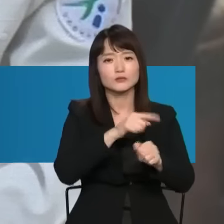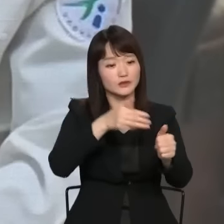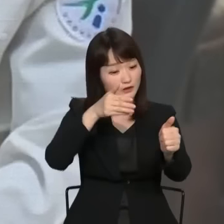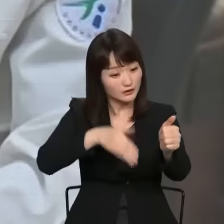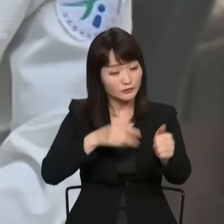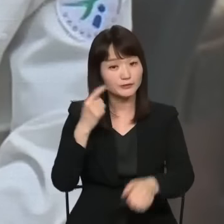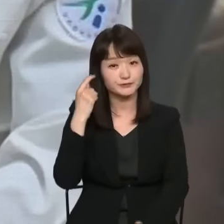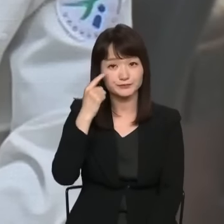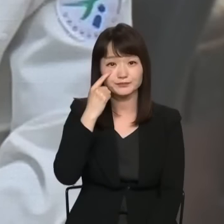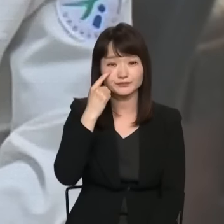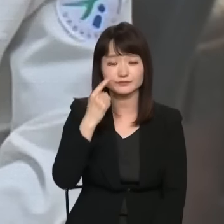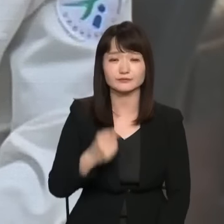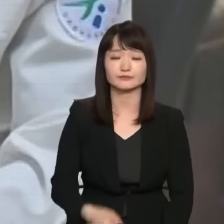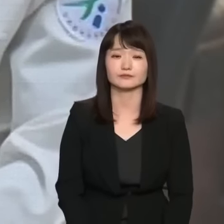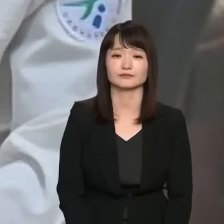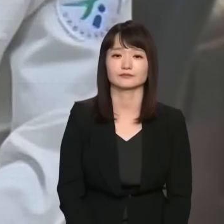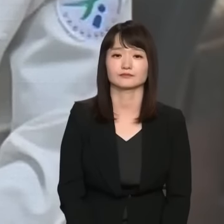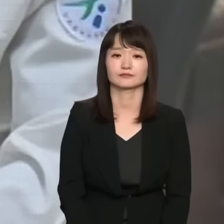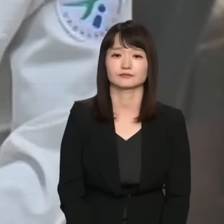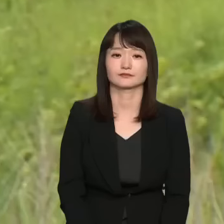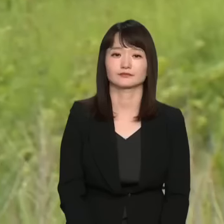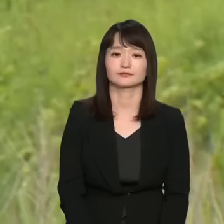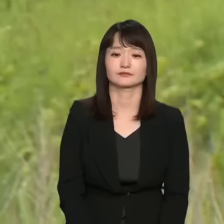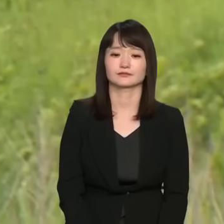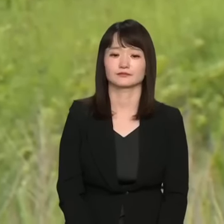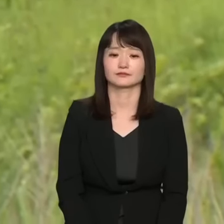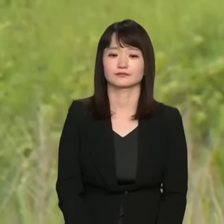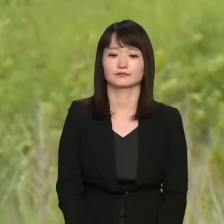들어보시죠. 이혜원 기자가 만났습니다.